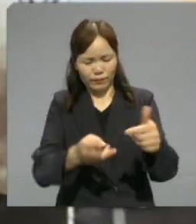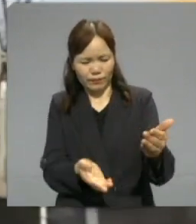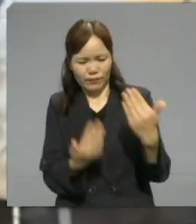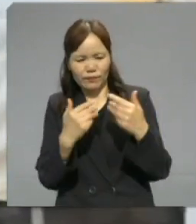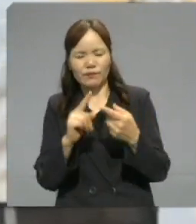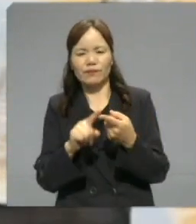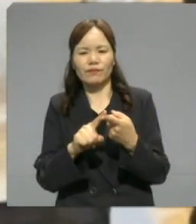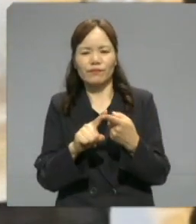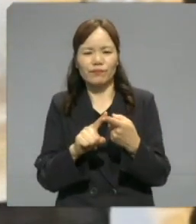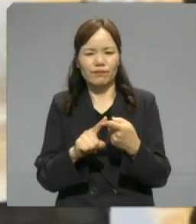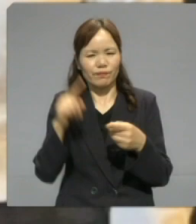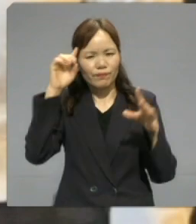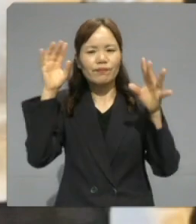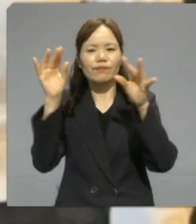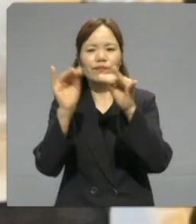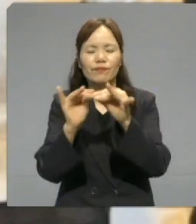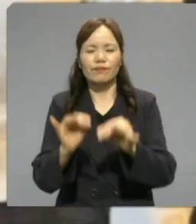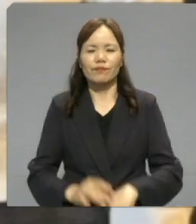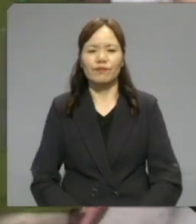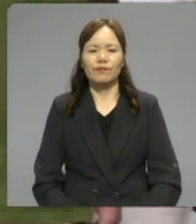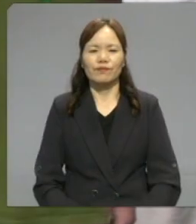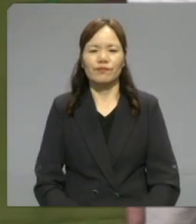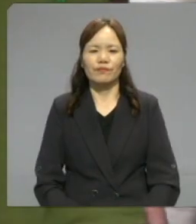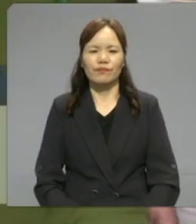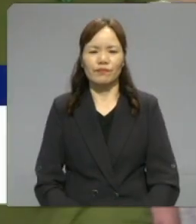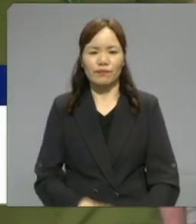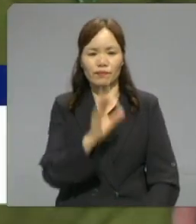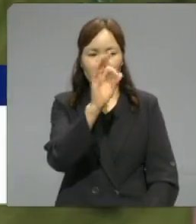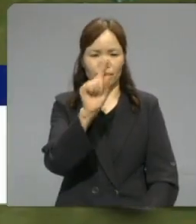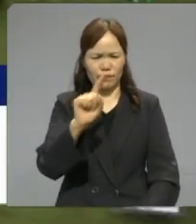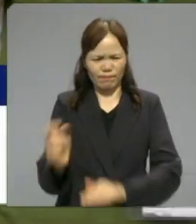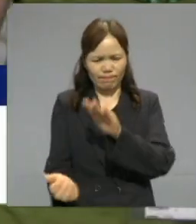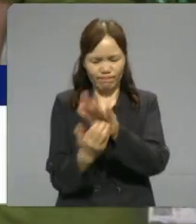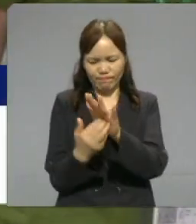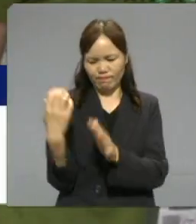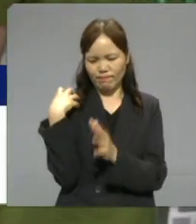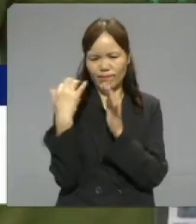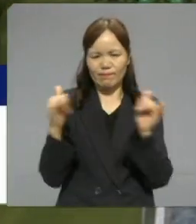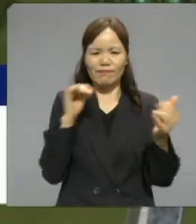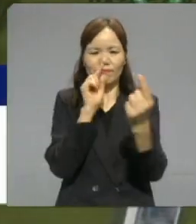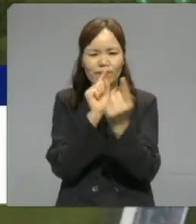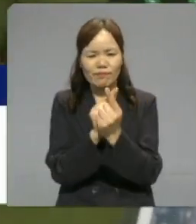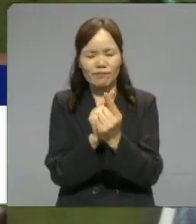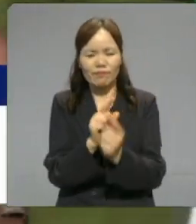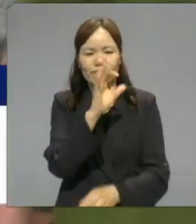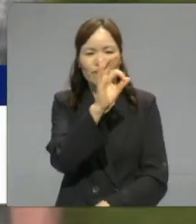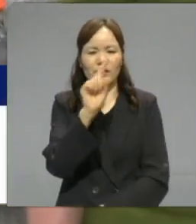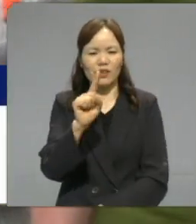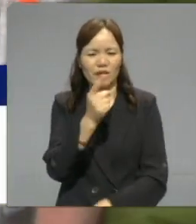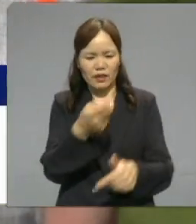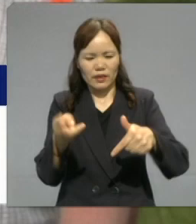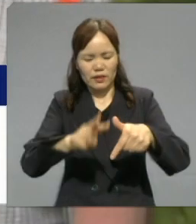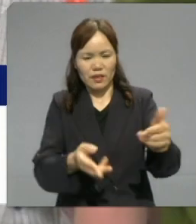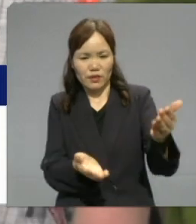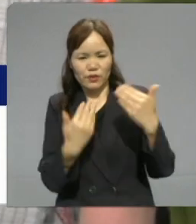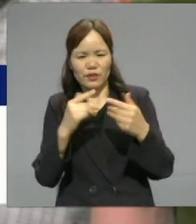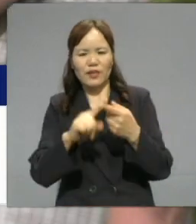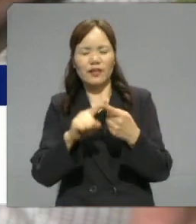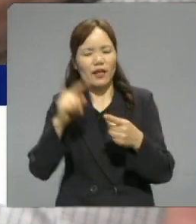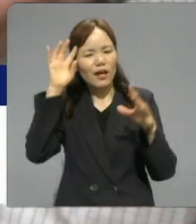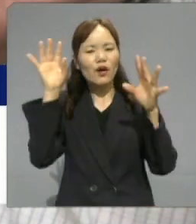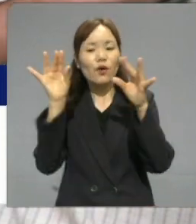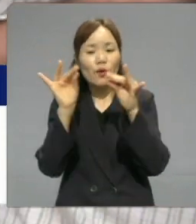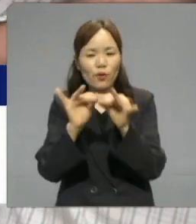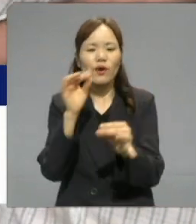대해서 뜻을 같이 했습니다. F1 최고 책임자를 만나서 F1 인천 유치에 대한